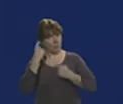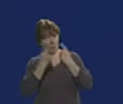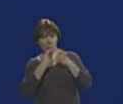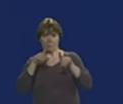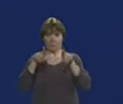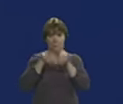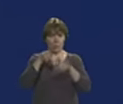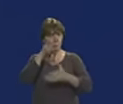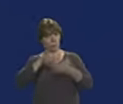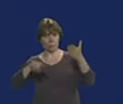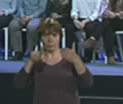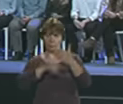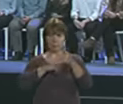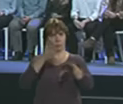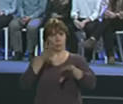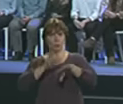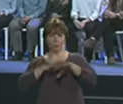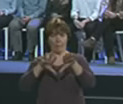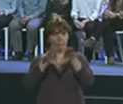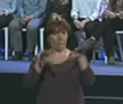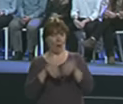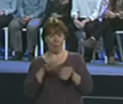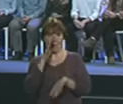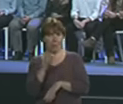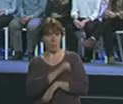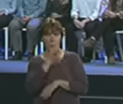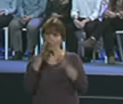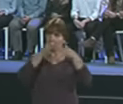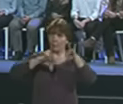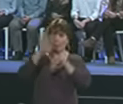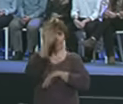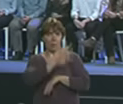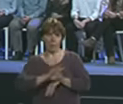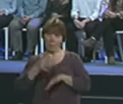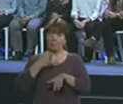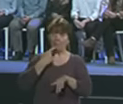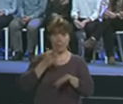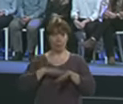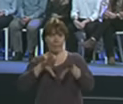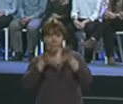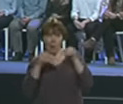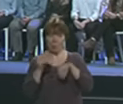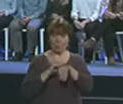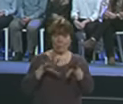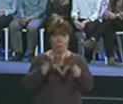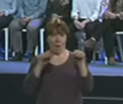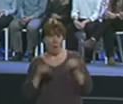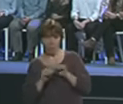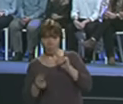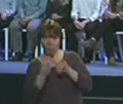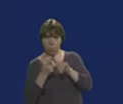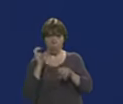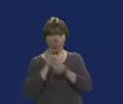cause cette institution qui est la famille dans un pays comme le nôtre, qui a la politique familiale la plus ambitieuse